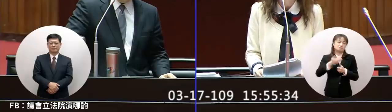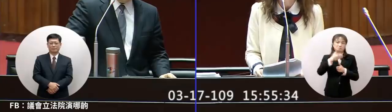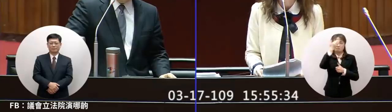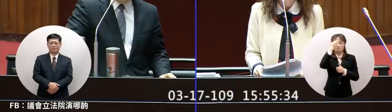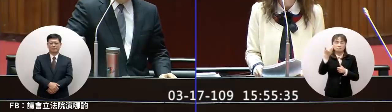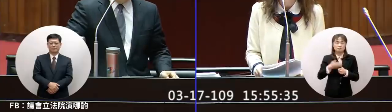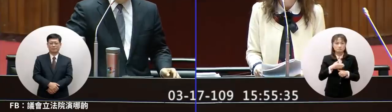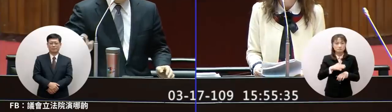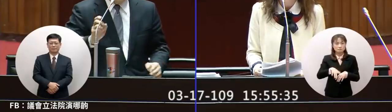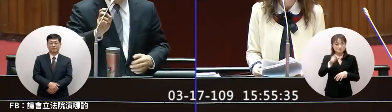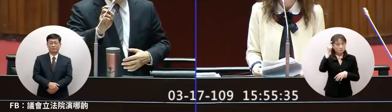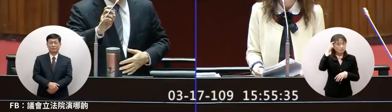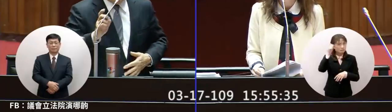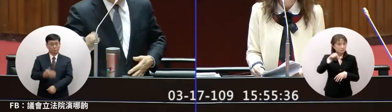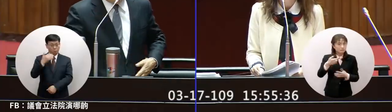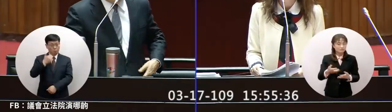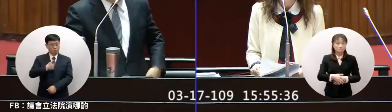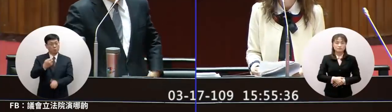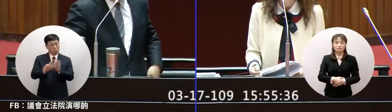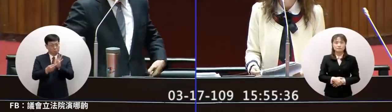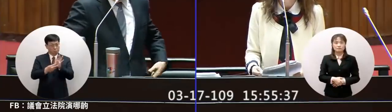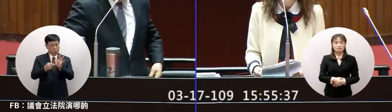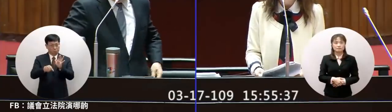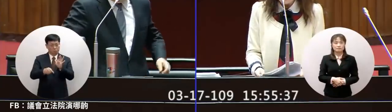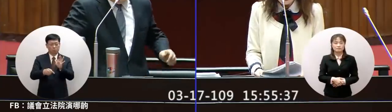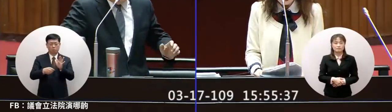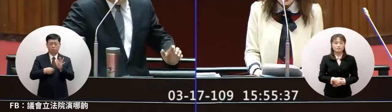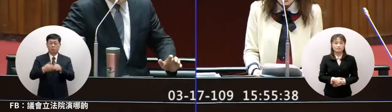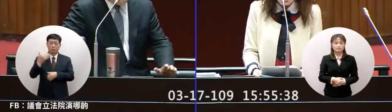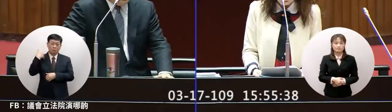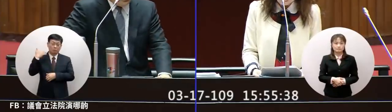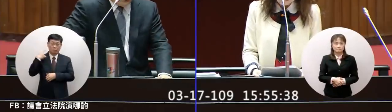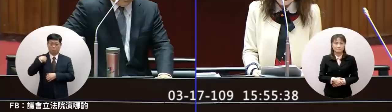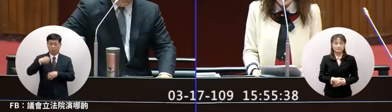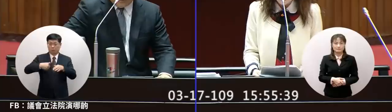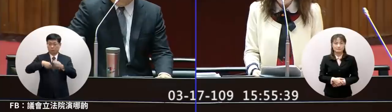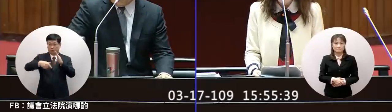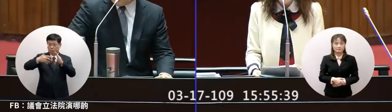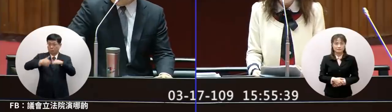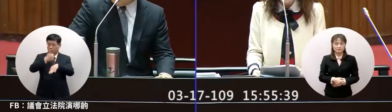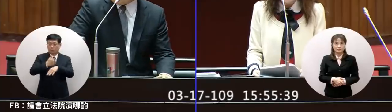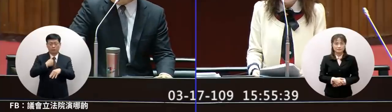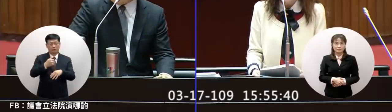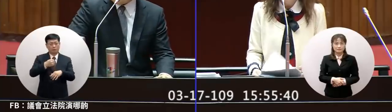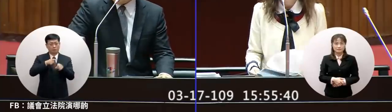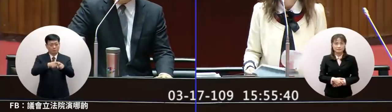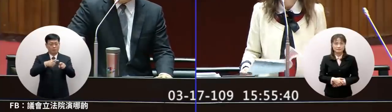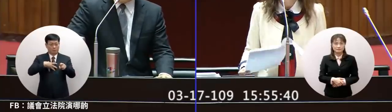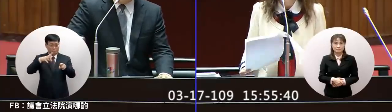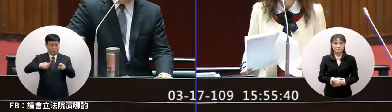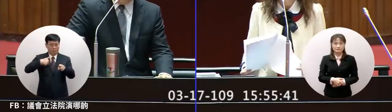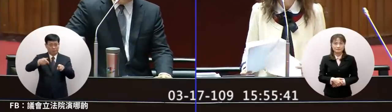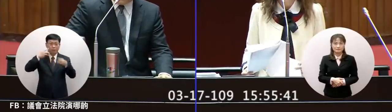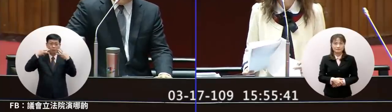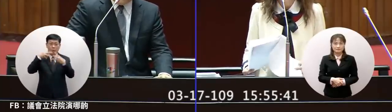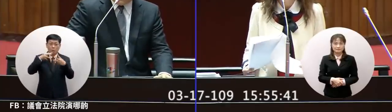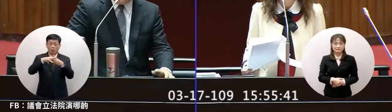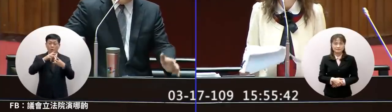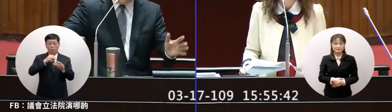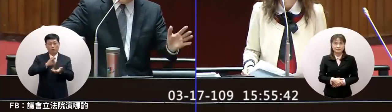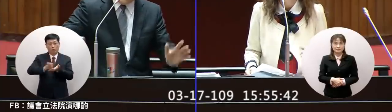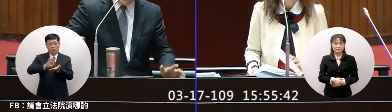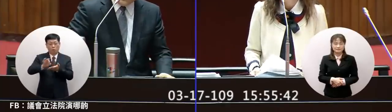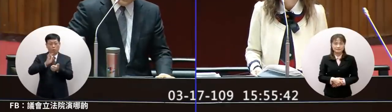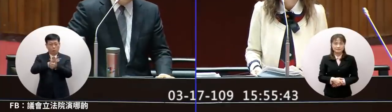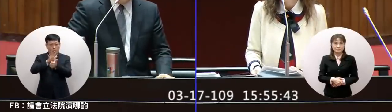同意嘛？ 哦，你若要记咧吼，以前前回我做院长，对阿扁也去到非洲，啊，咱共拨足侪钱，